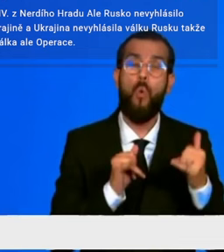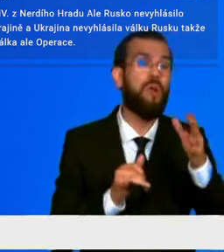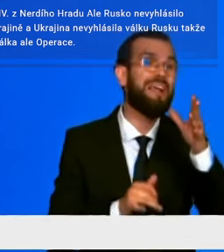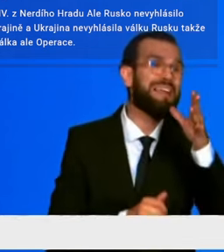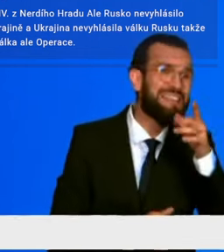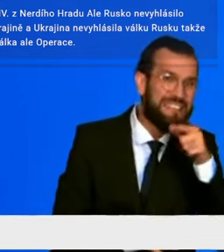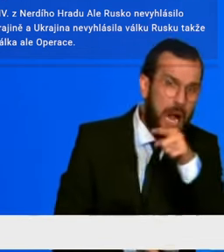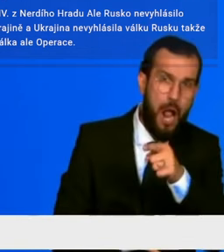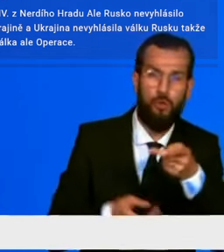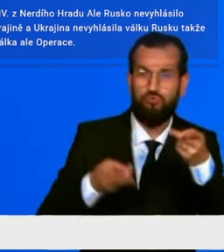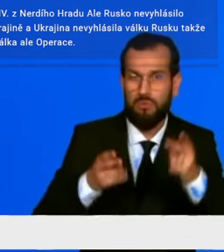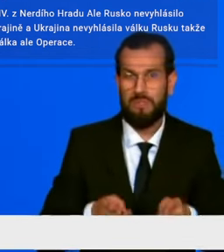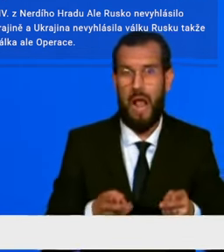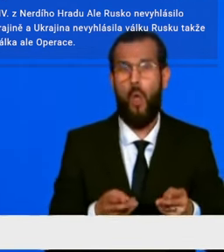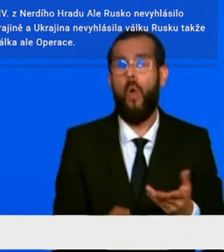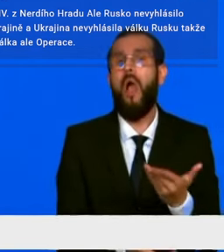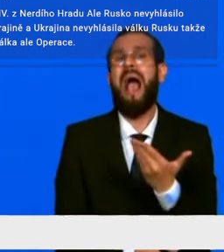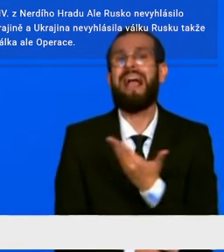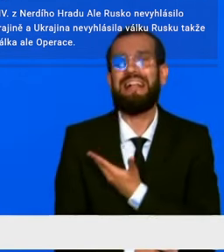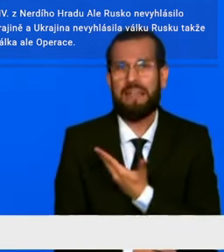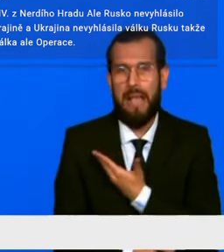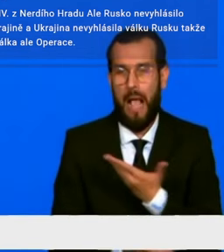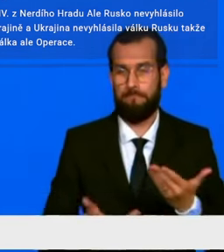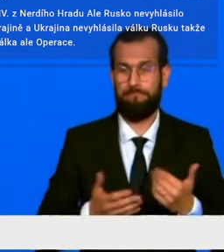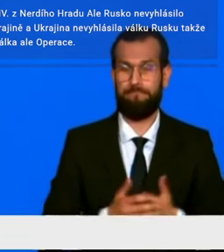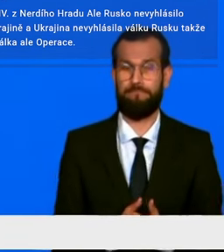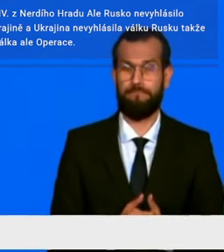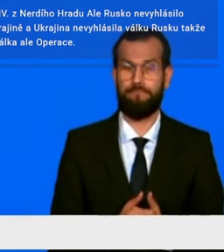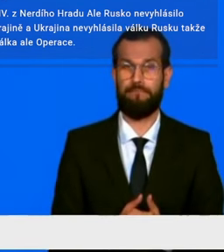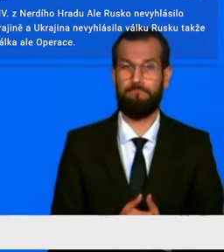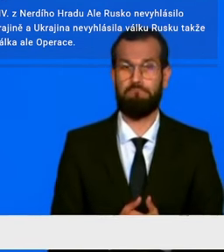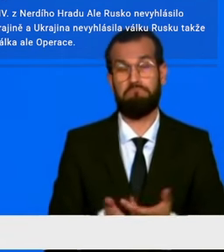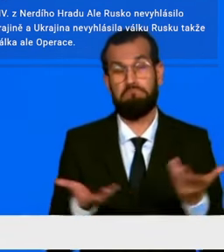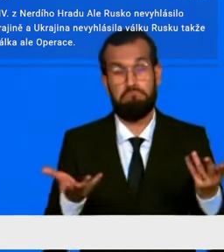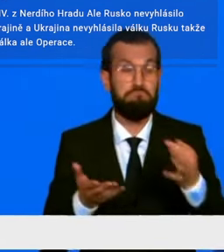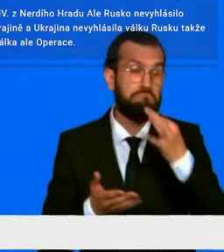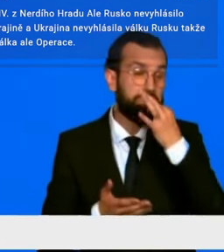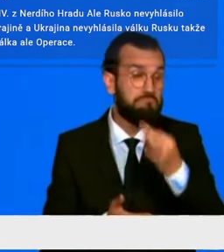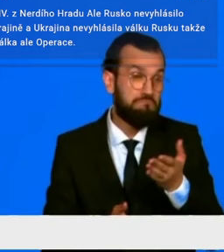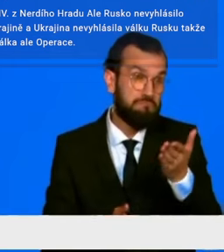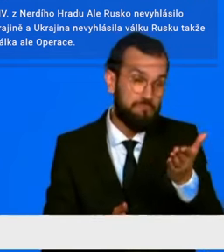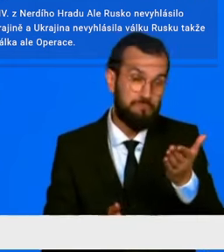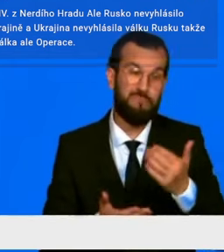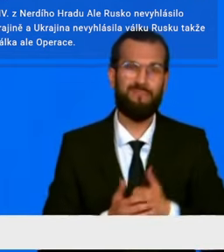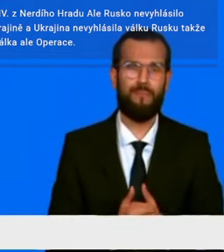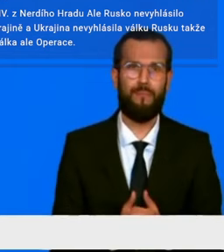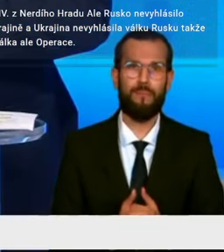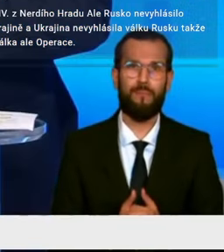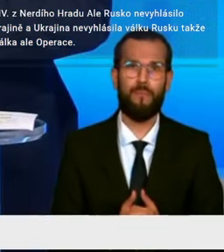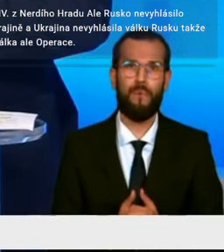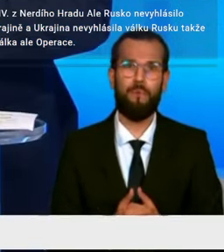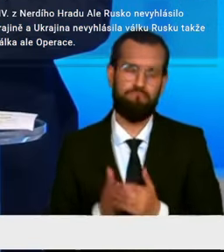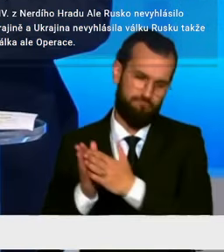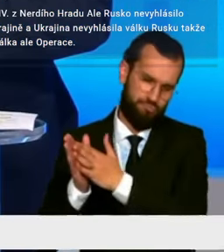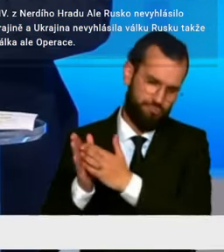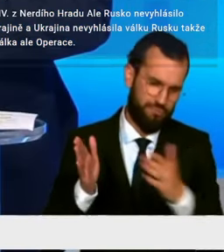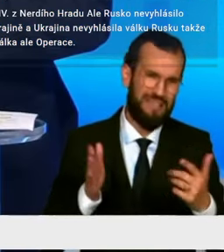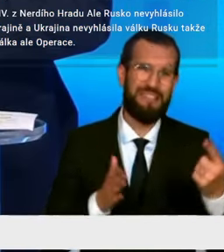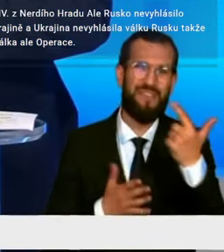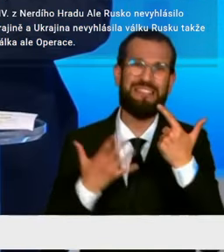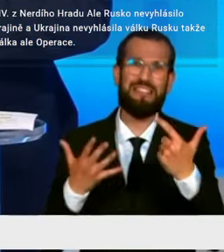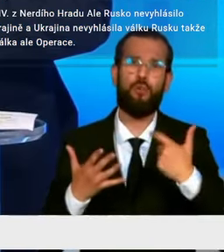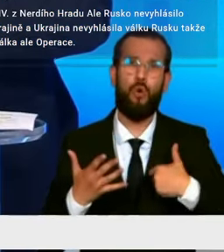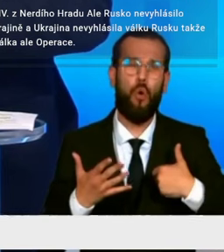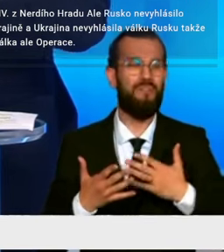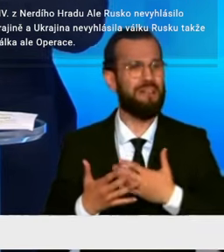a v eh pásme pásme gazy eh Možno hodnotíte to tak že za tých 27 rokov mala byť naša